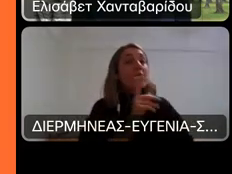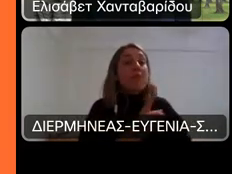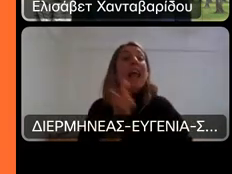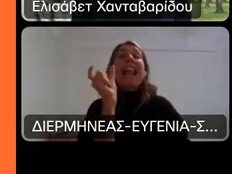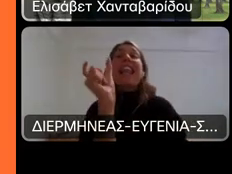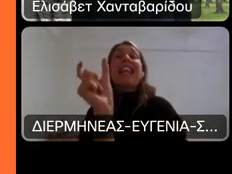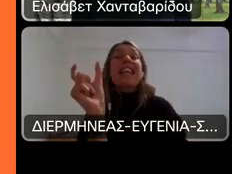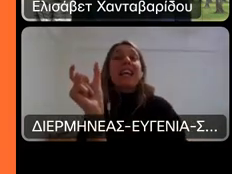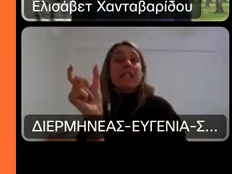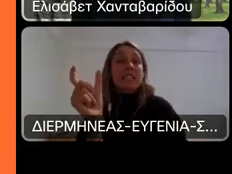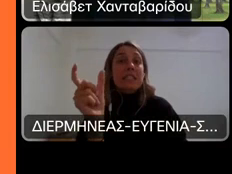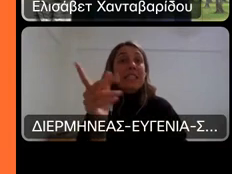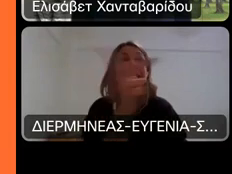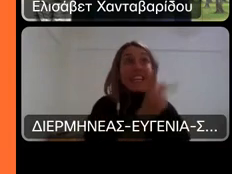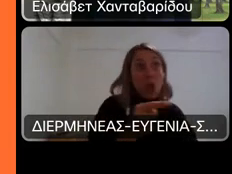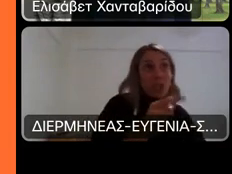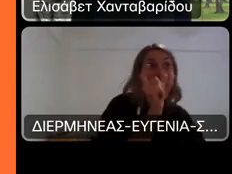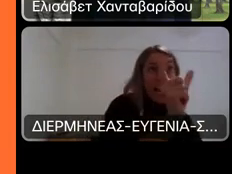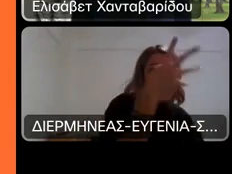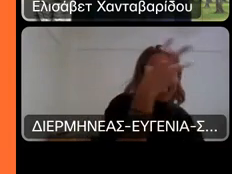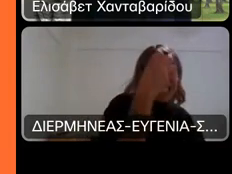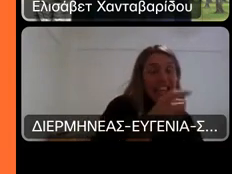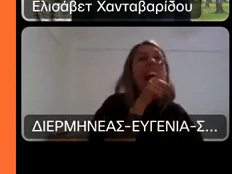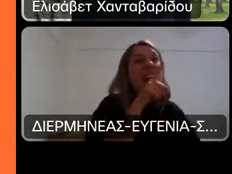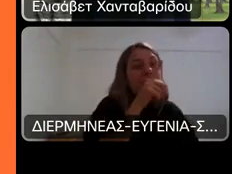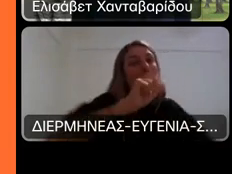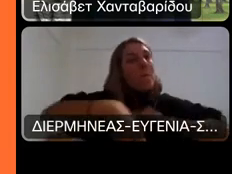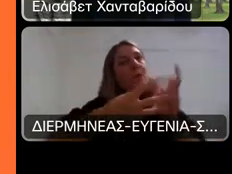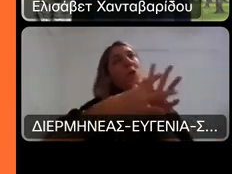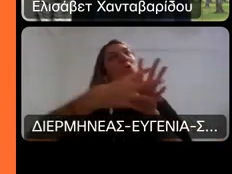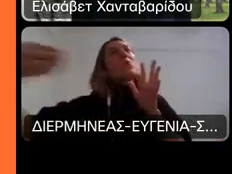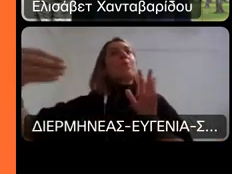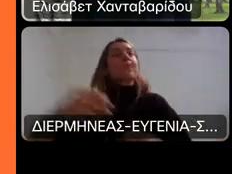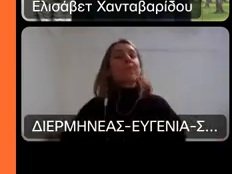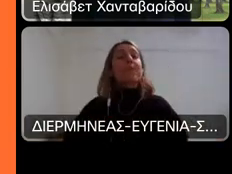που χρησιμοποιεί η ίδια η κοινότητα. Έχω εδώ ένα παράδειγμα και σας έχω βάλει επίτηδες